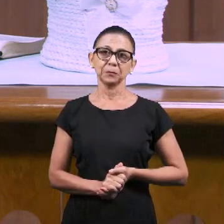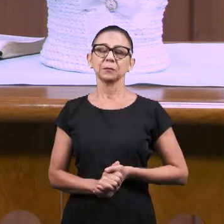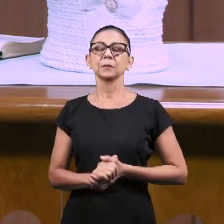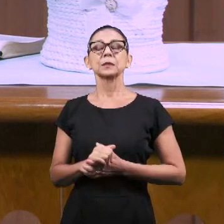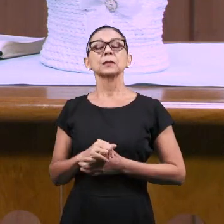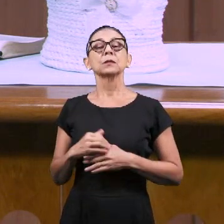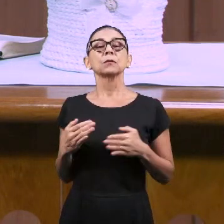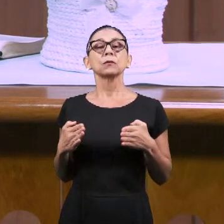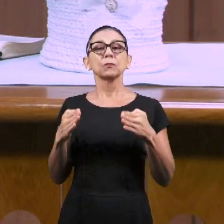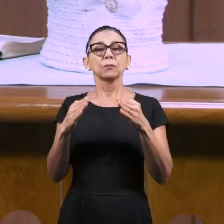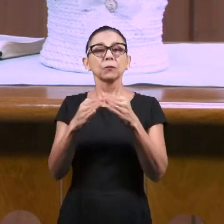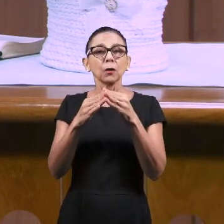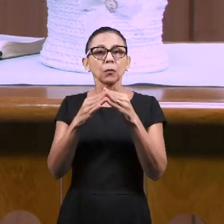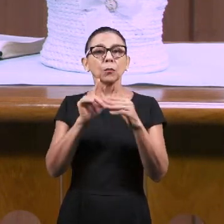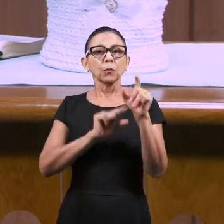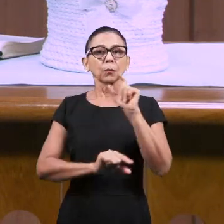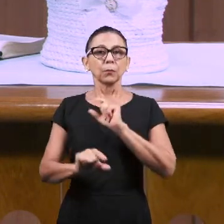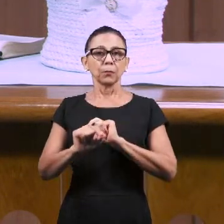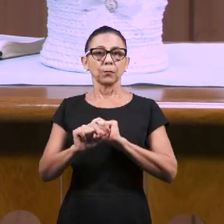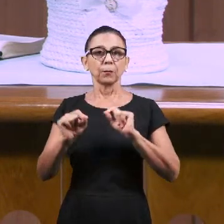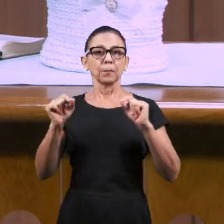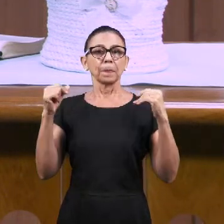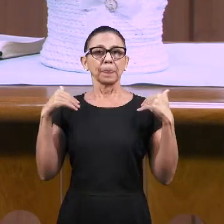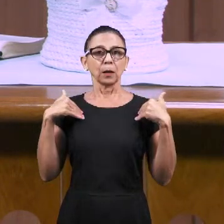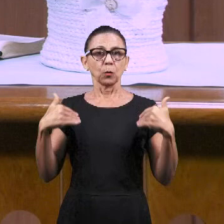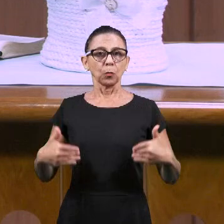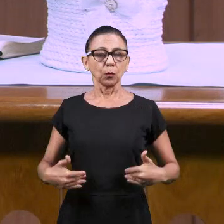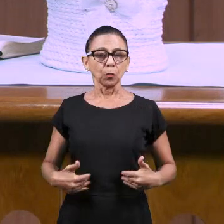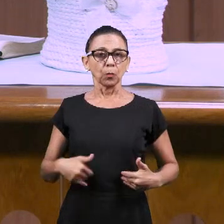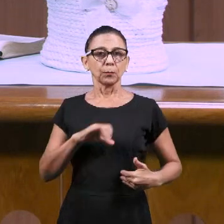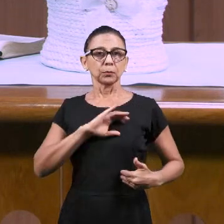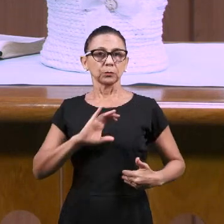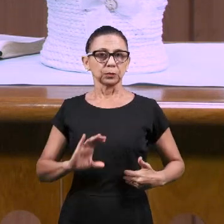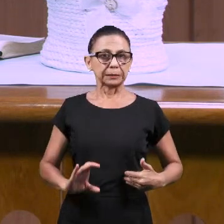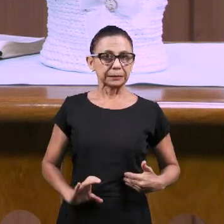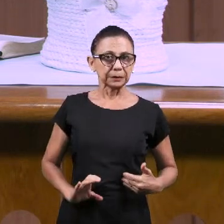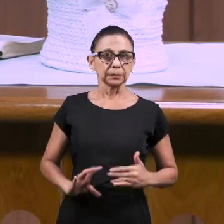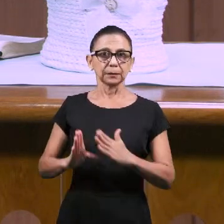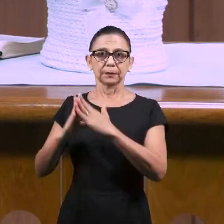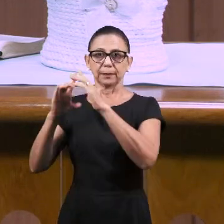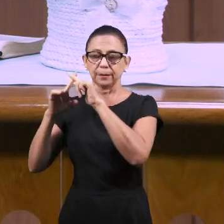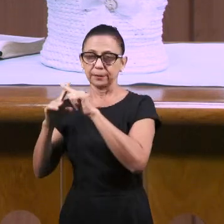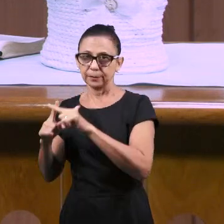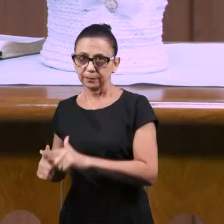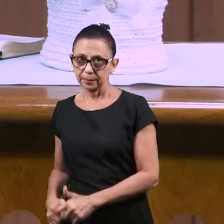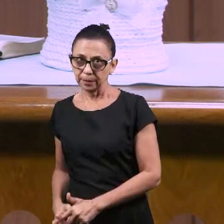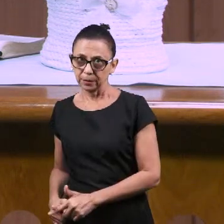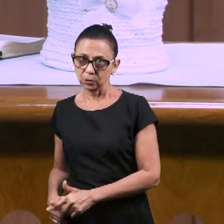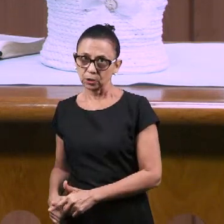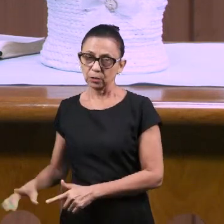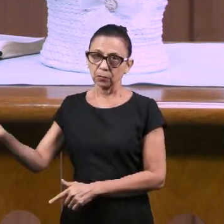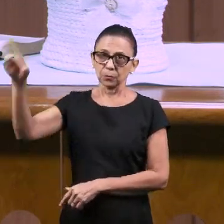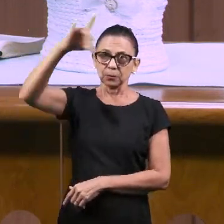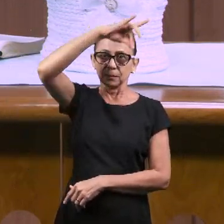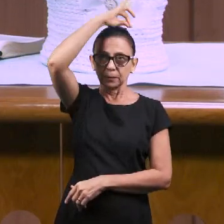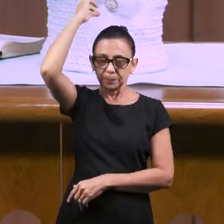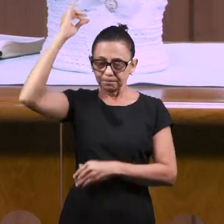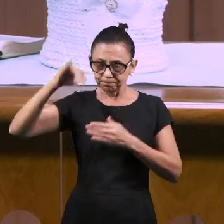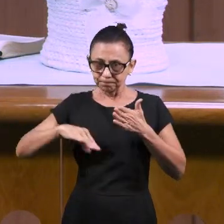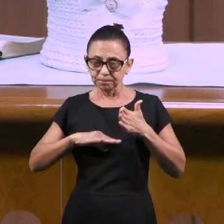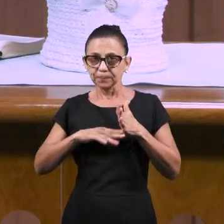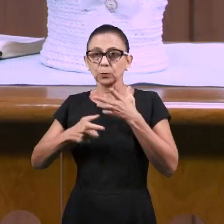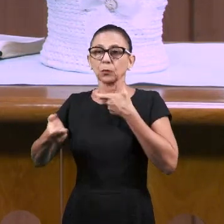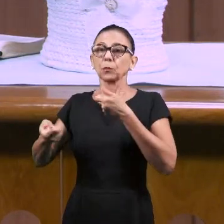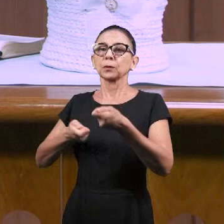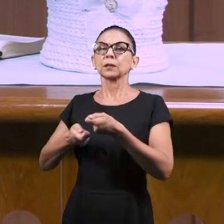ce moment, il doit être gouverné par le Saint-Esprit. Sanctifier, c'est laisser le corps